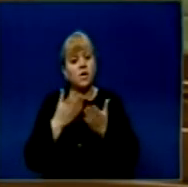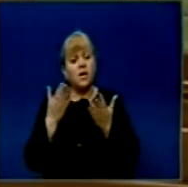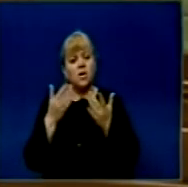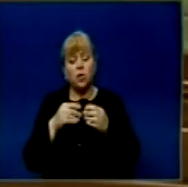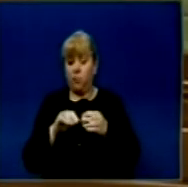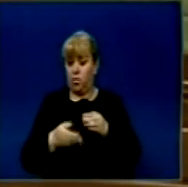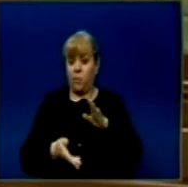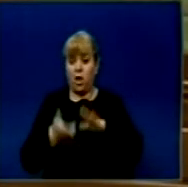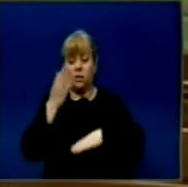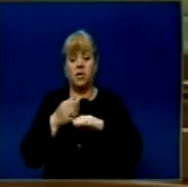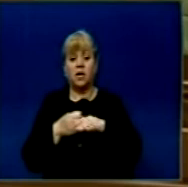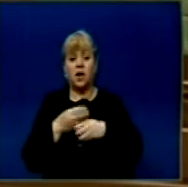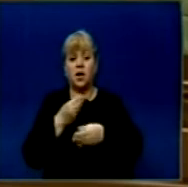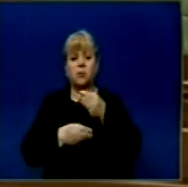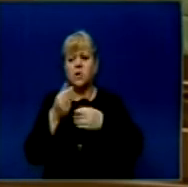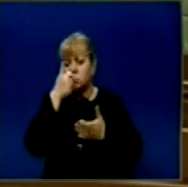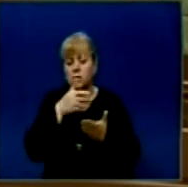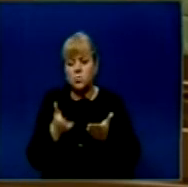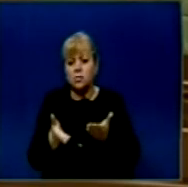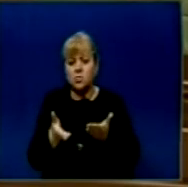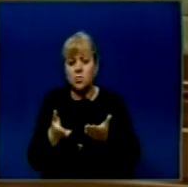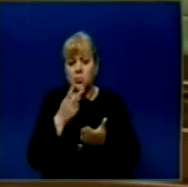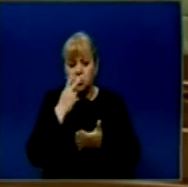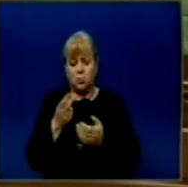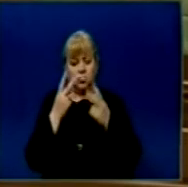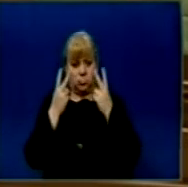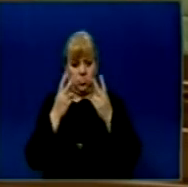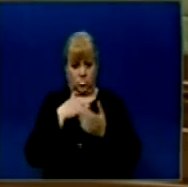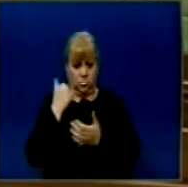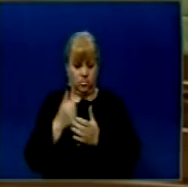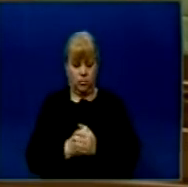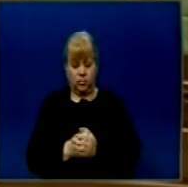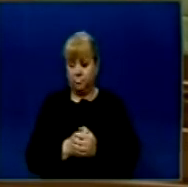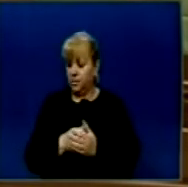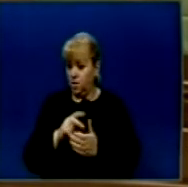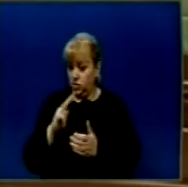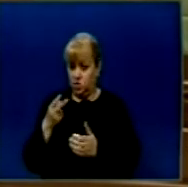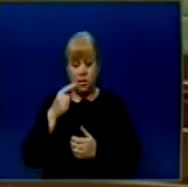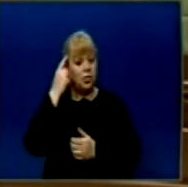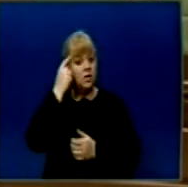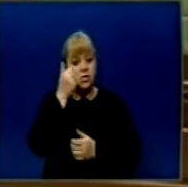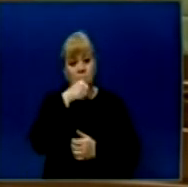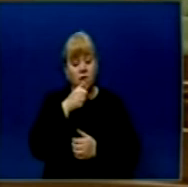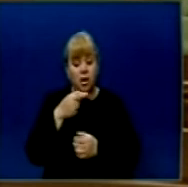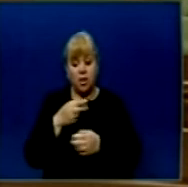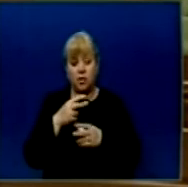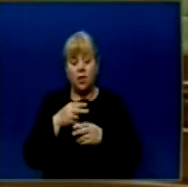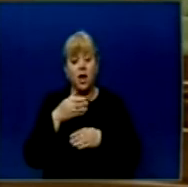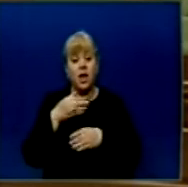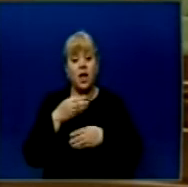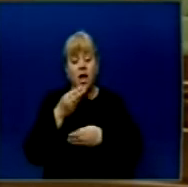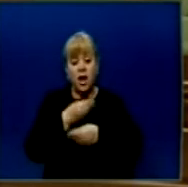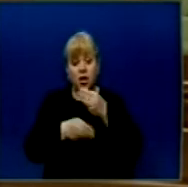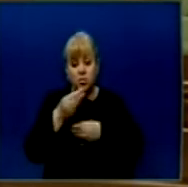rritja ekonomike, po çka po rritet përbrenda asaj ekonomie, është po ashtu e rëndësishme për ekonominë. Por ndryshe, nëse nuk e dim se çka po rritet përbrenda ekonomisë, mund të